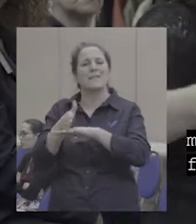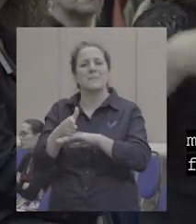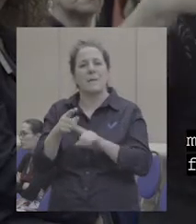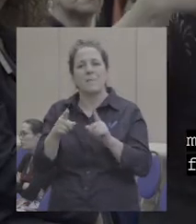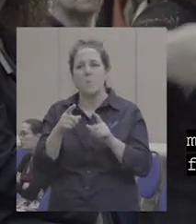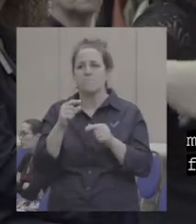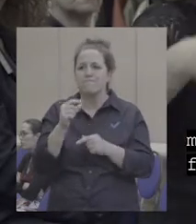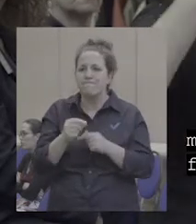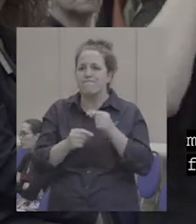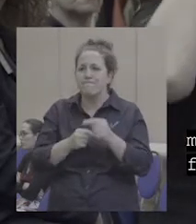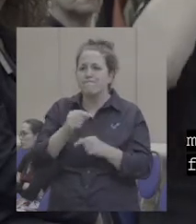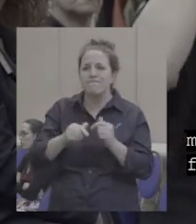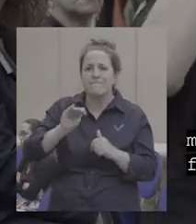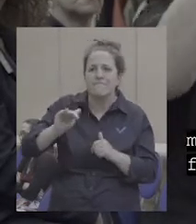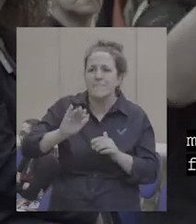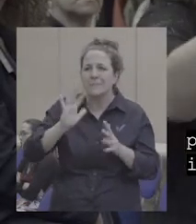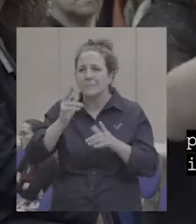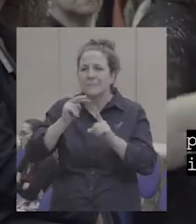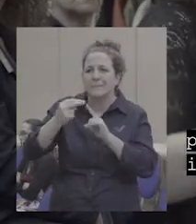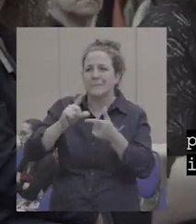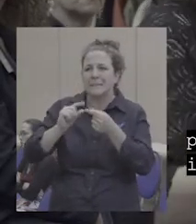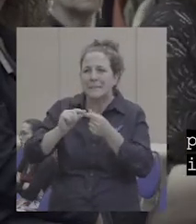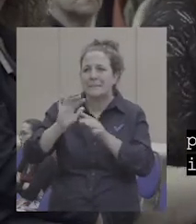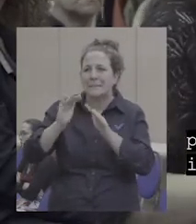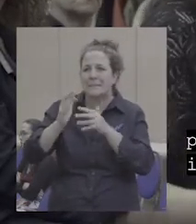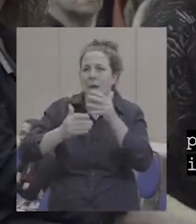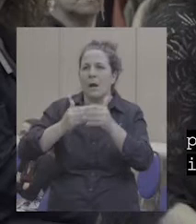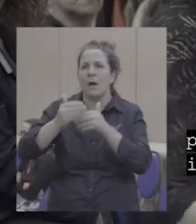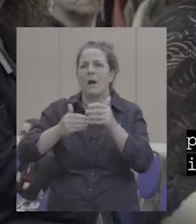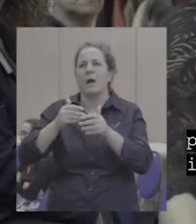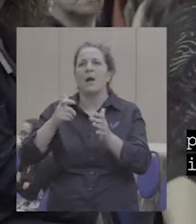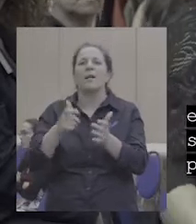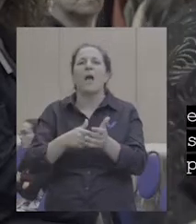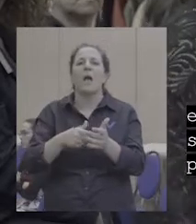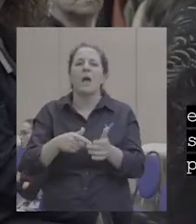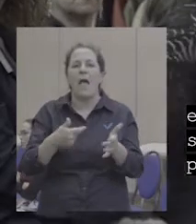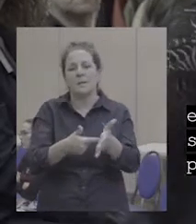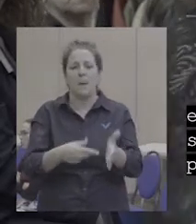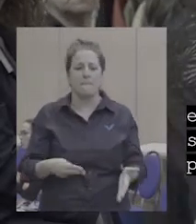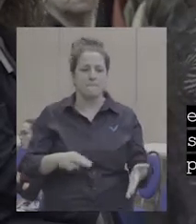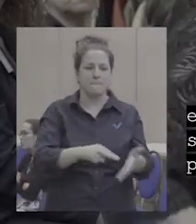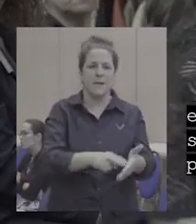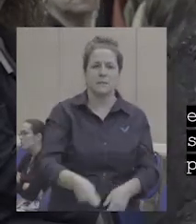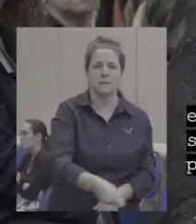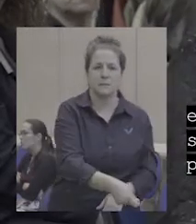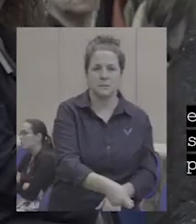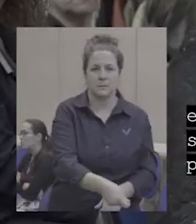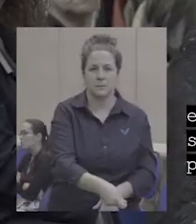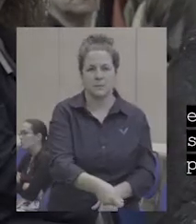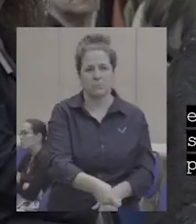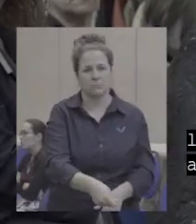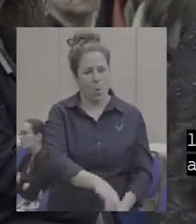pas modifié graduellement cette façon de penser-là, pour que quand il installe la prise par terre, bien, plutôt que de mettre son marteau puis de mettre la